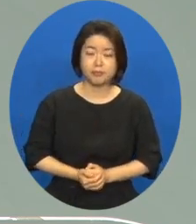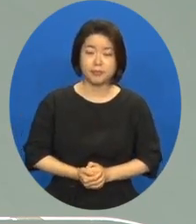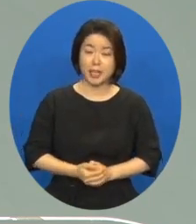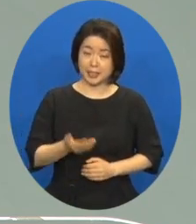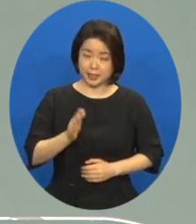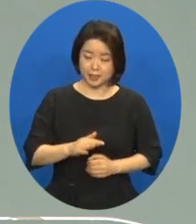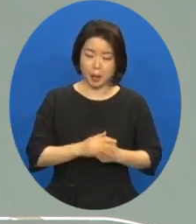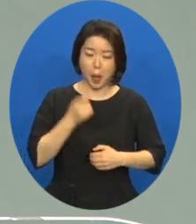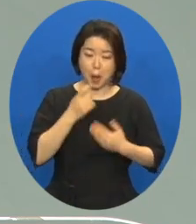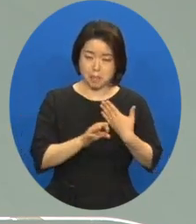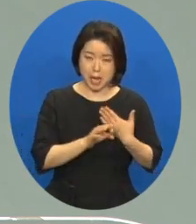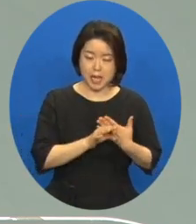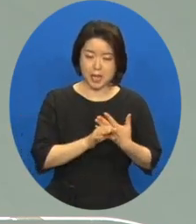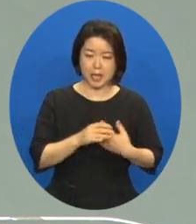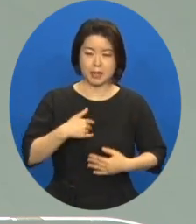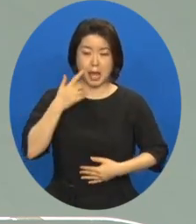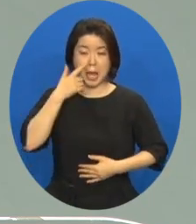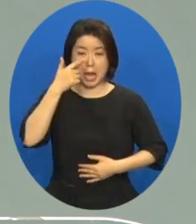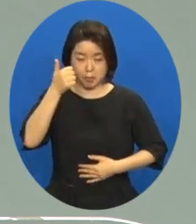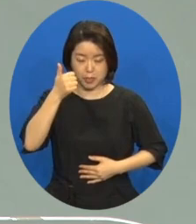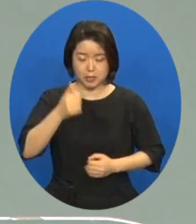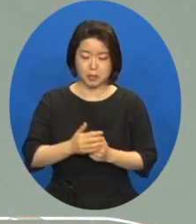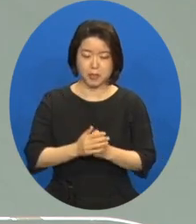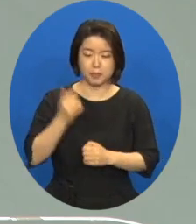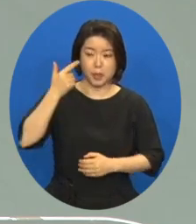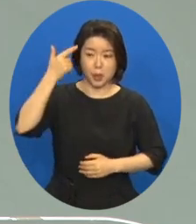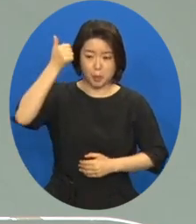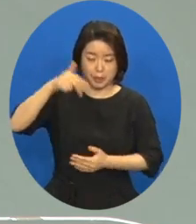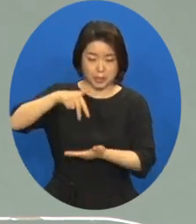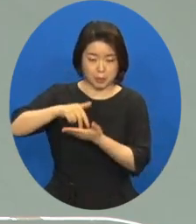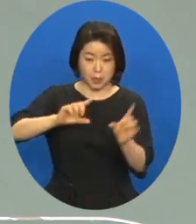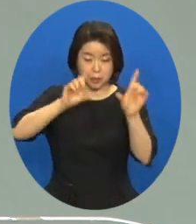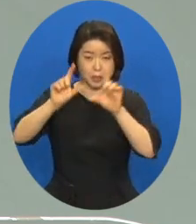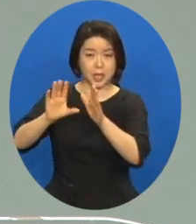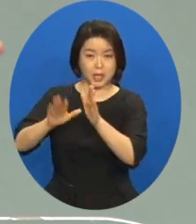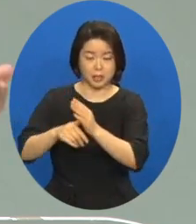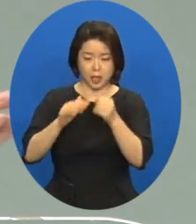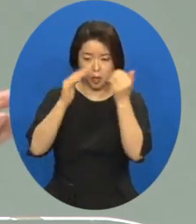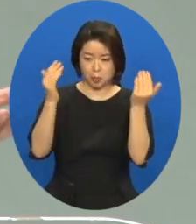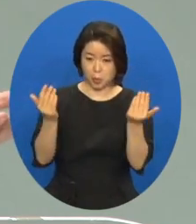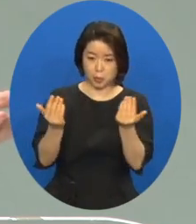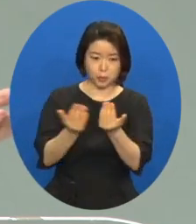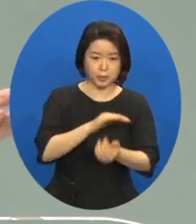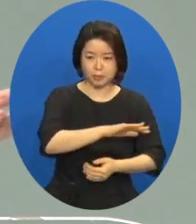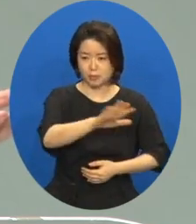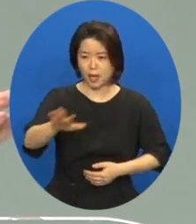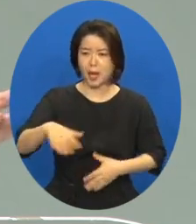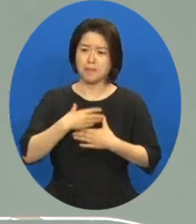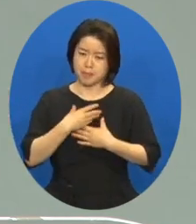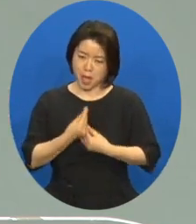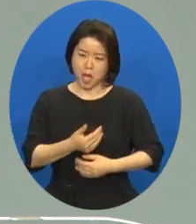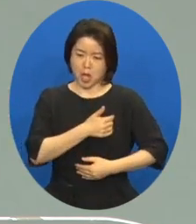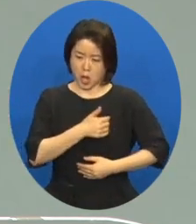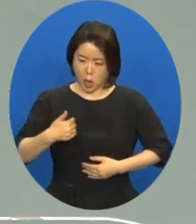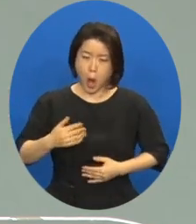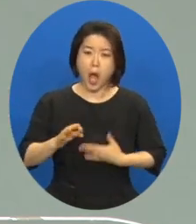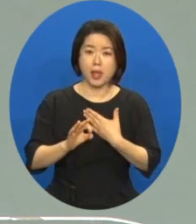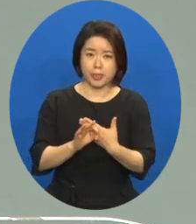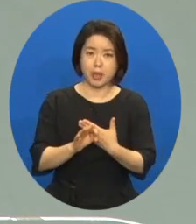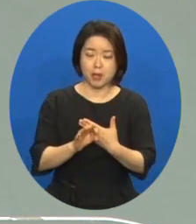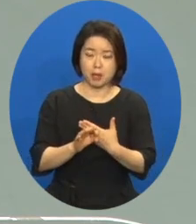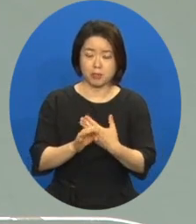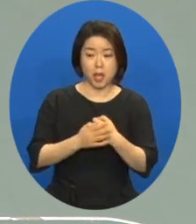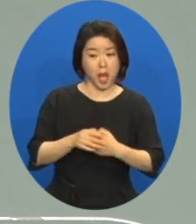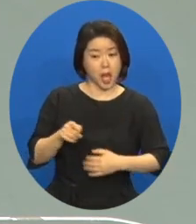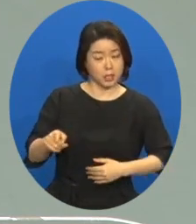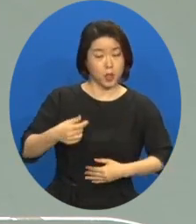만약에 저희 아버님께서 목사로서 사시는데 모든 게 다 너무 좋기만 했다면 그걸